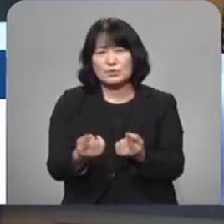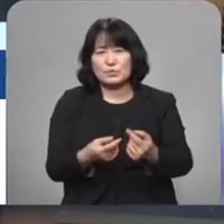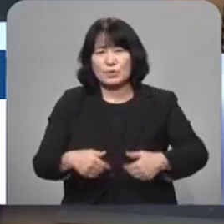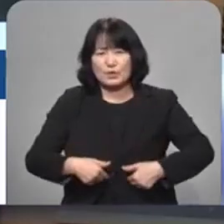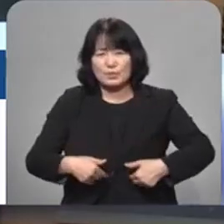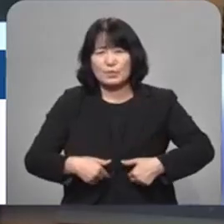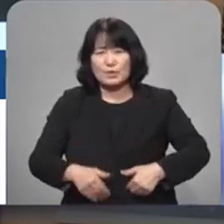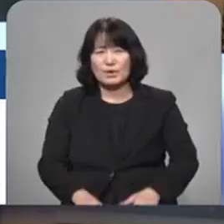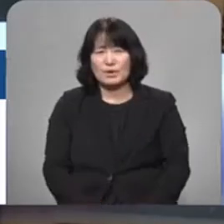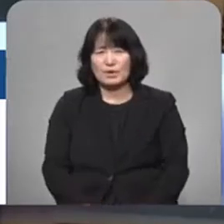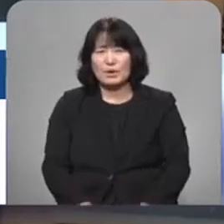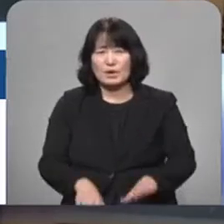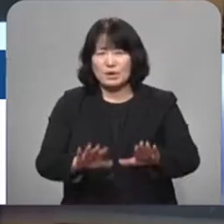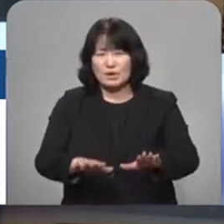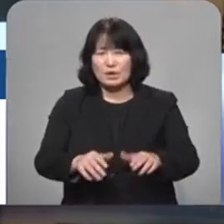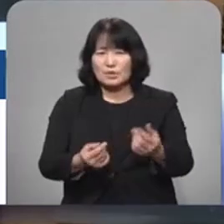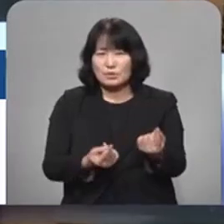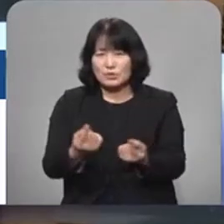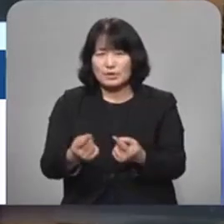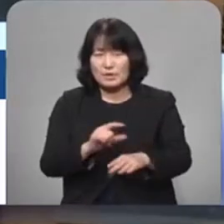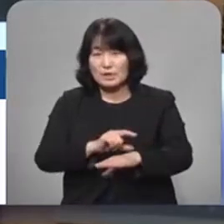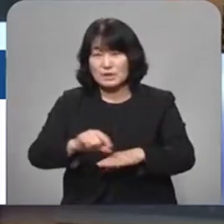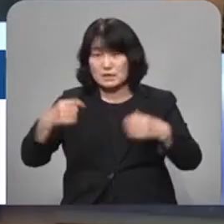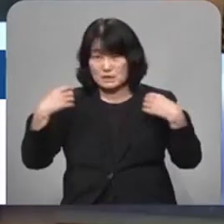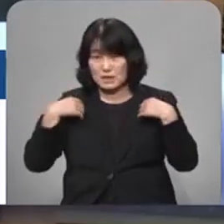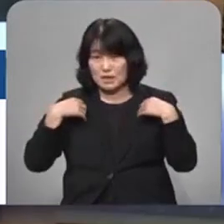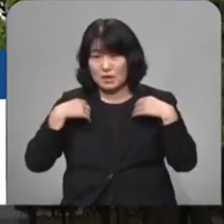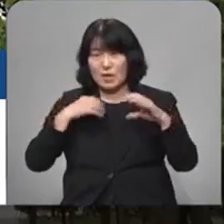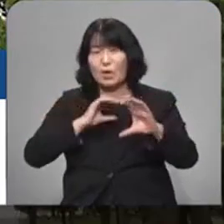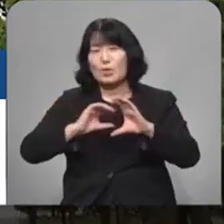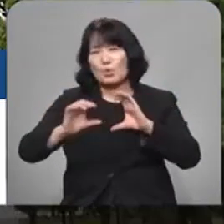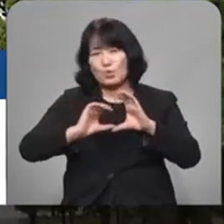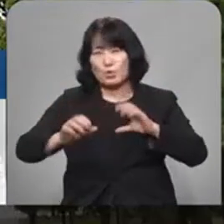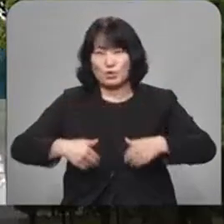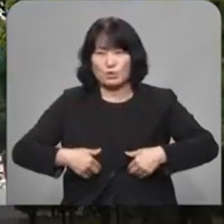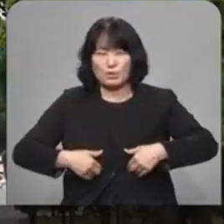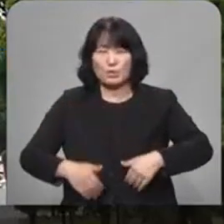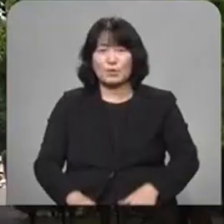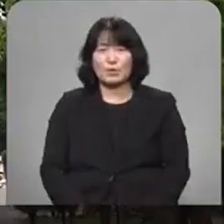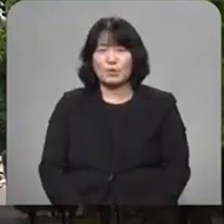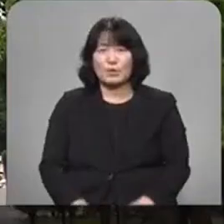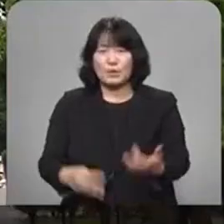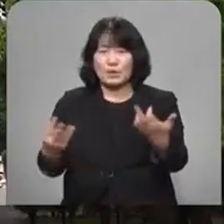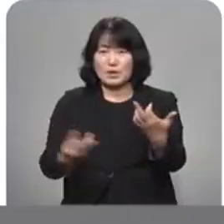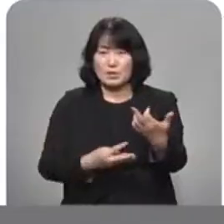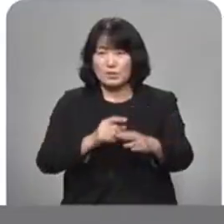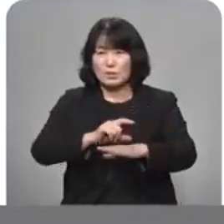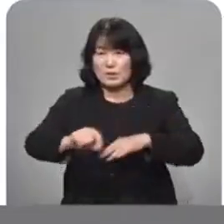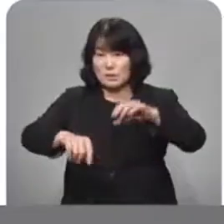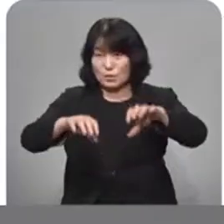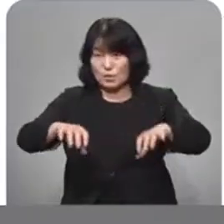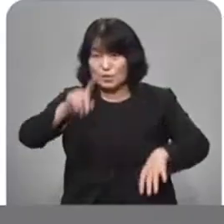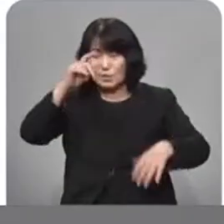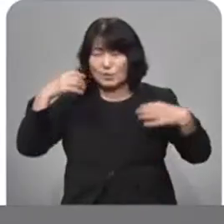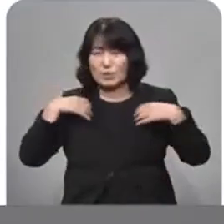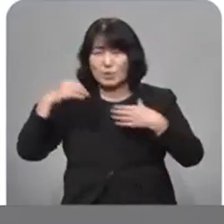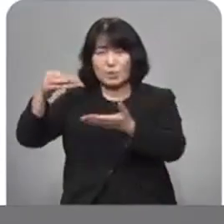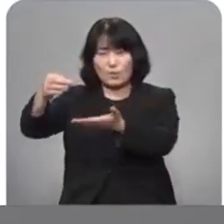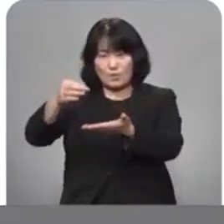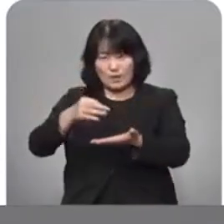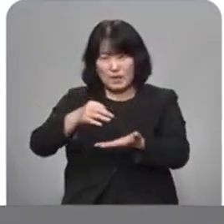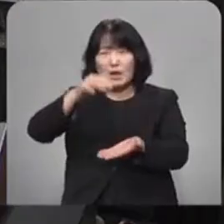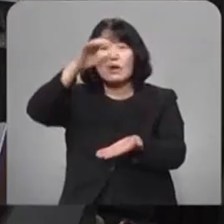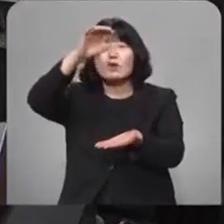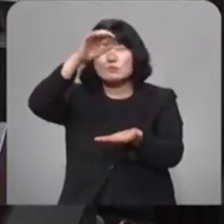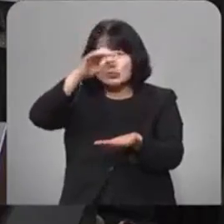불가피합니다 조종하는 과정에서 지자체와 좀 더 소통을 강원도와 시군이 정부에서 받을 돈이 크게 줄